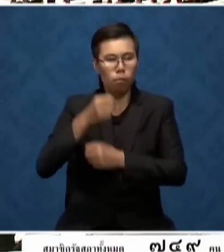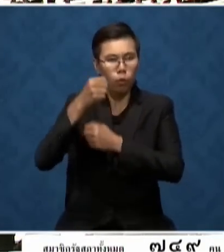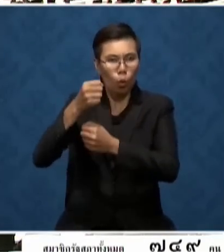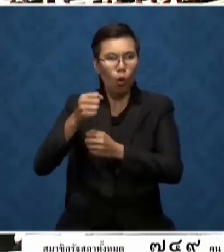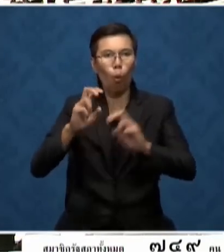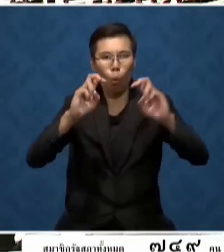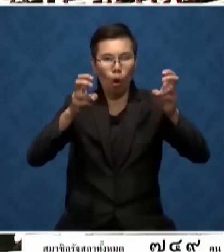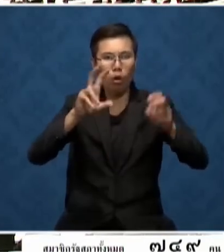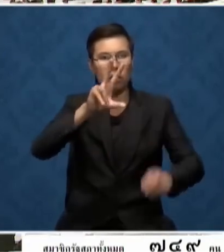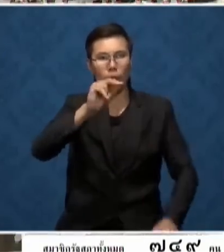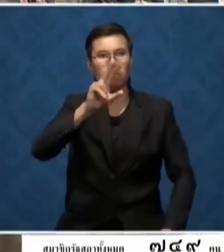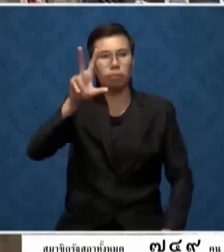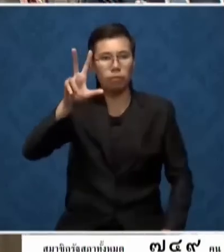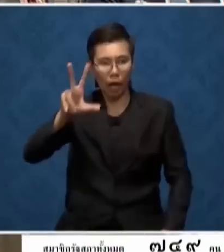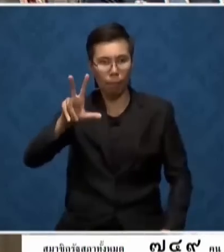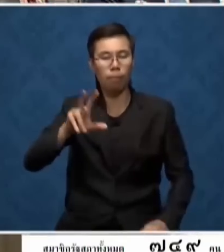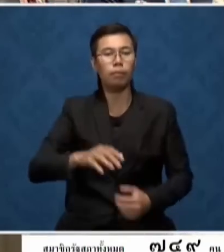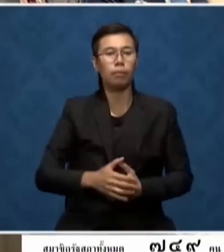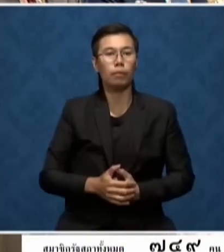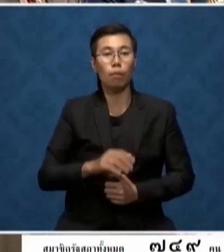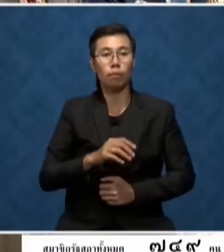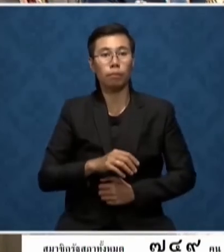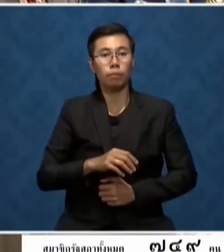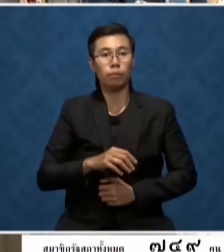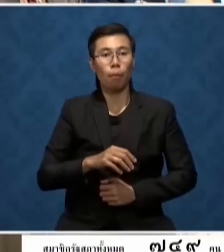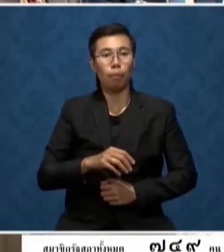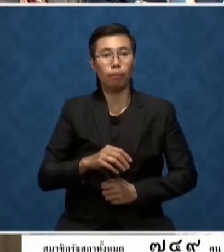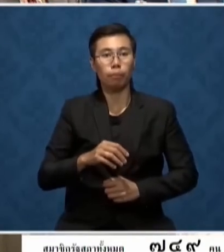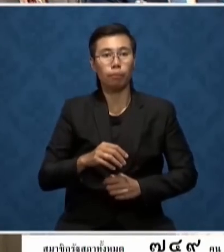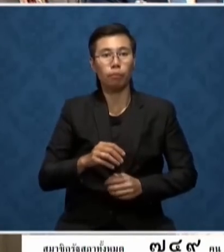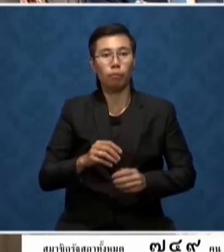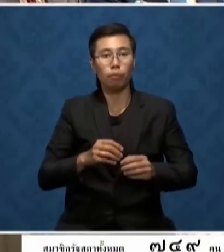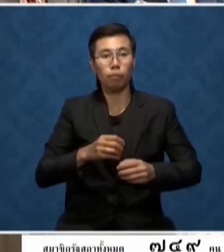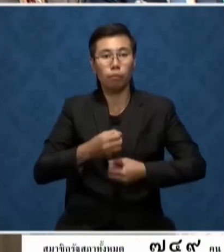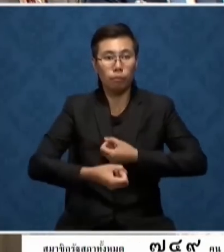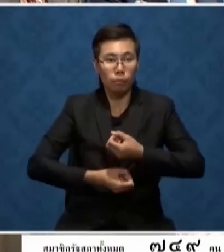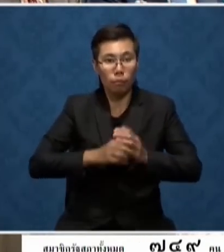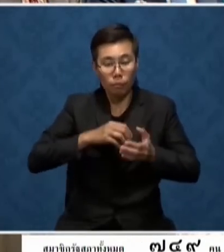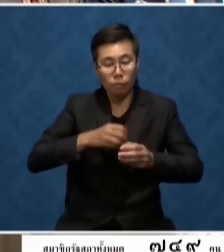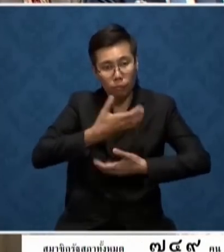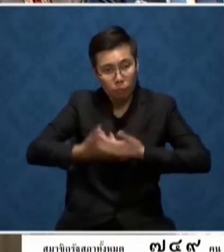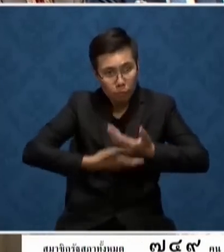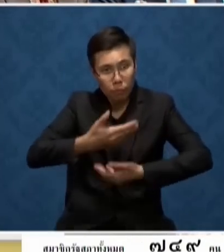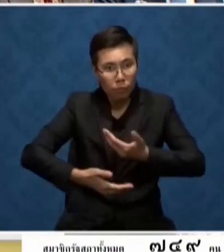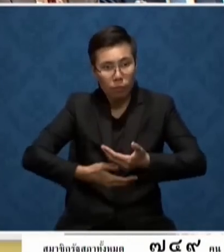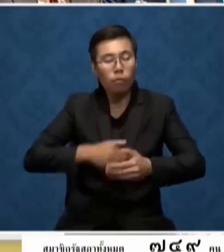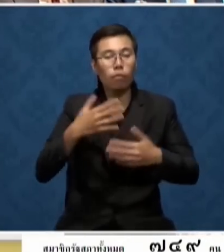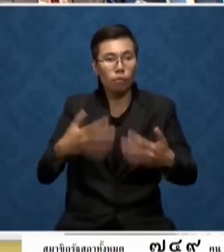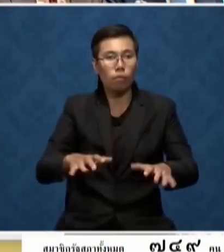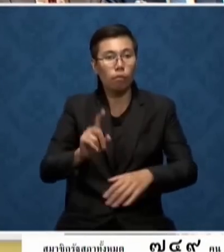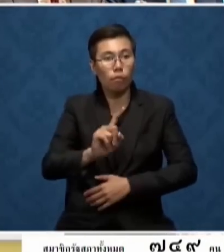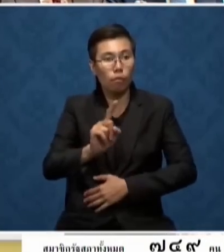นะครับข้อที่ 33เนี่ยพูดถึงเรื่องของว่าเมื่อที่ประชุมพิจารณา